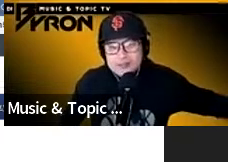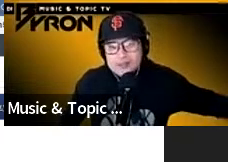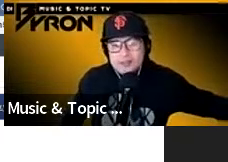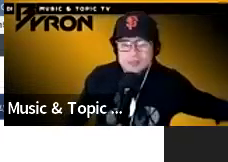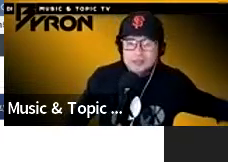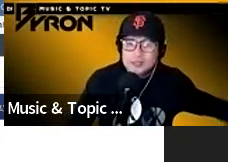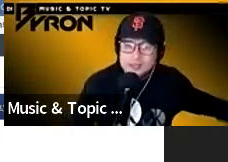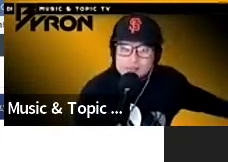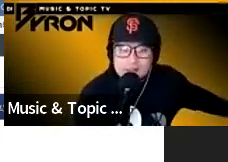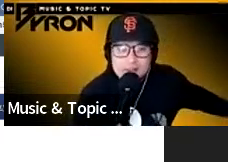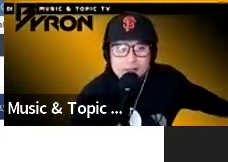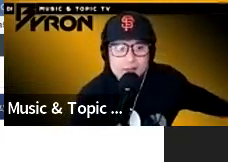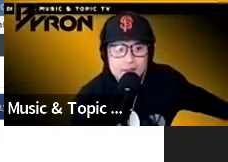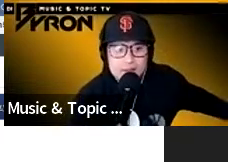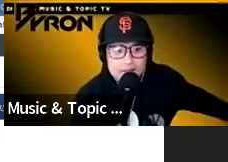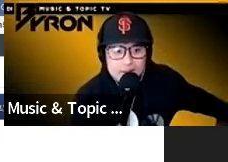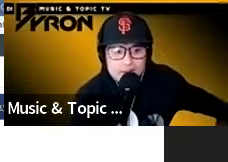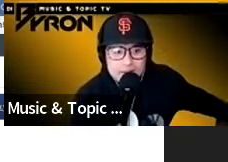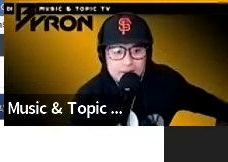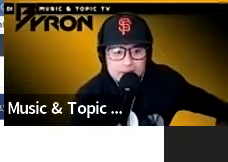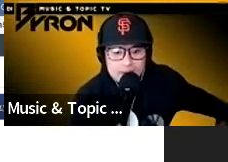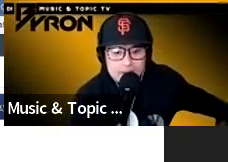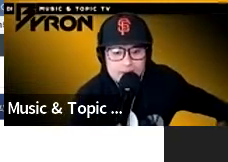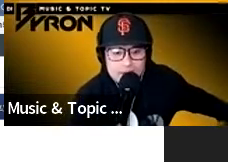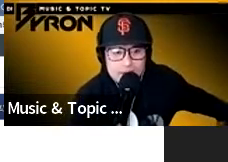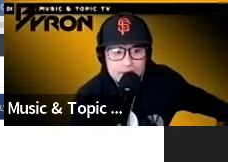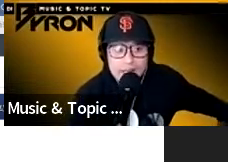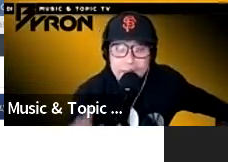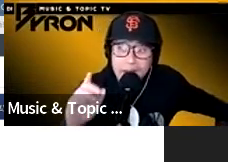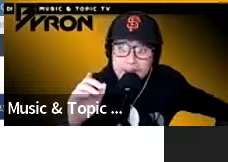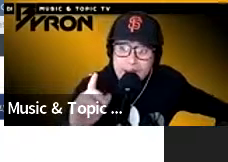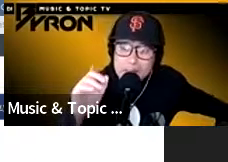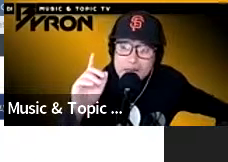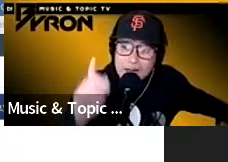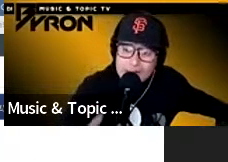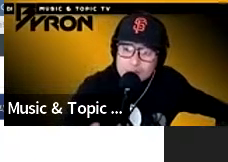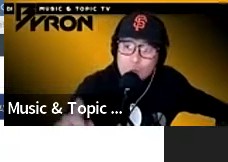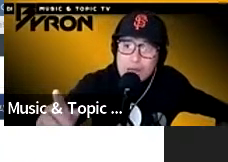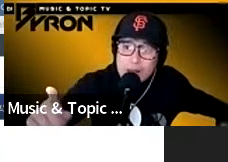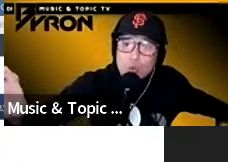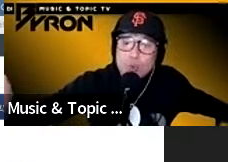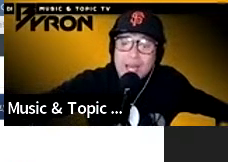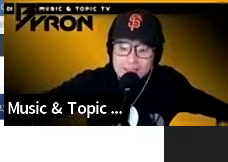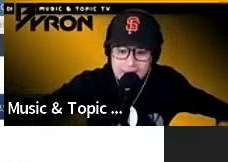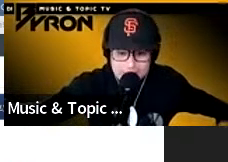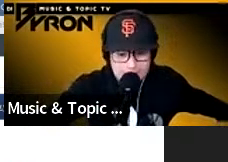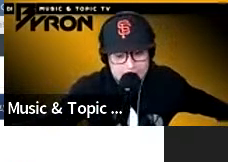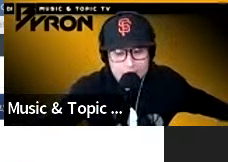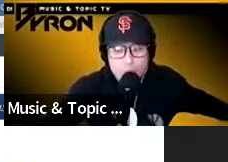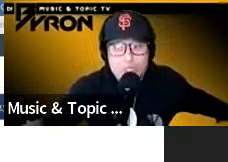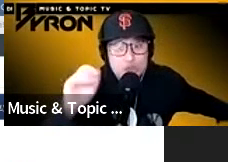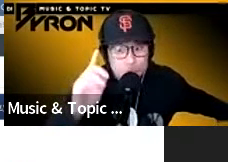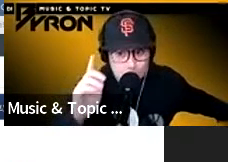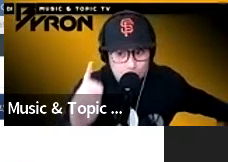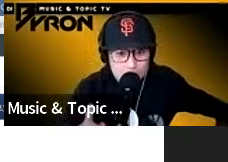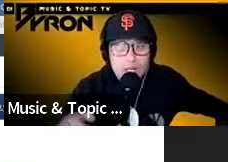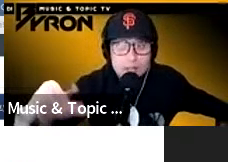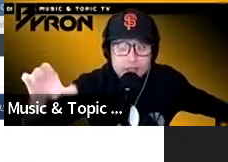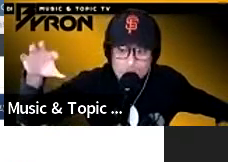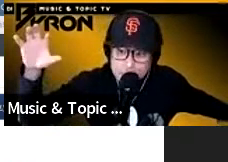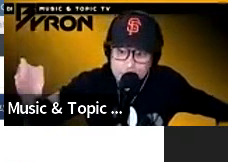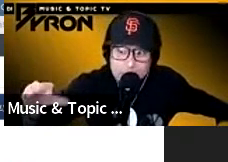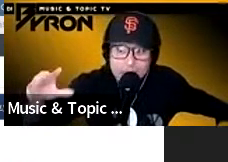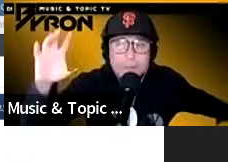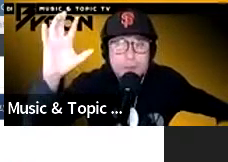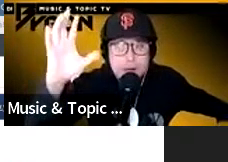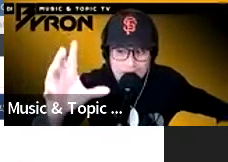nire-report ng Kaso lalo na sa America napakadami ng Kaso lalo na sa America which is totoo